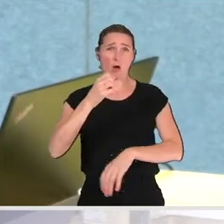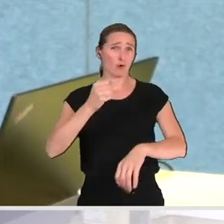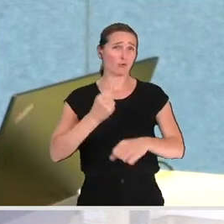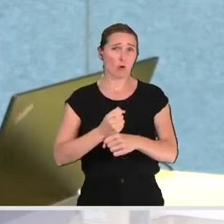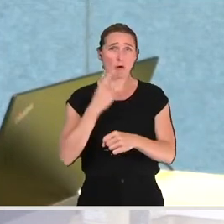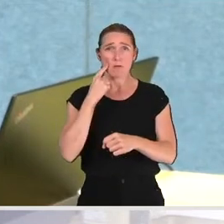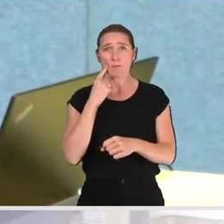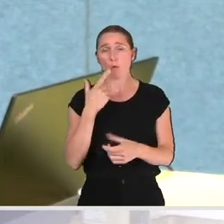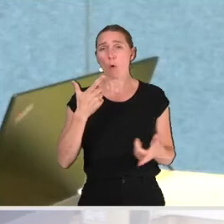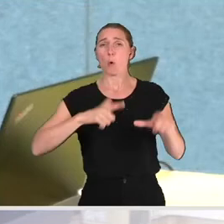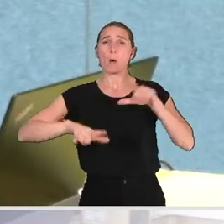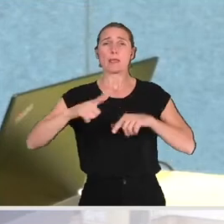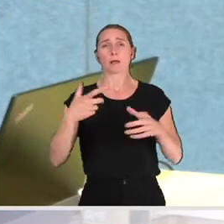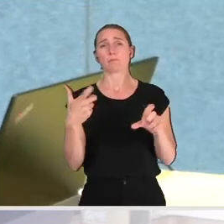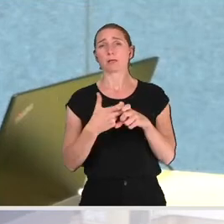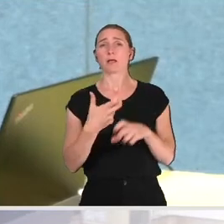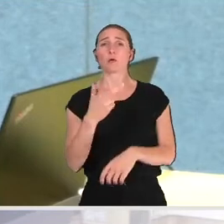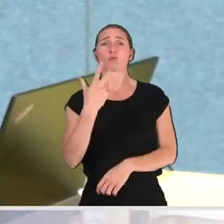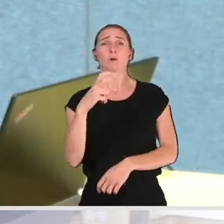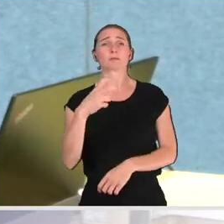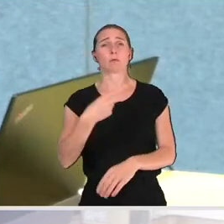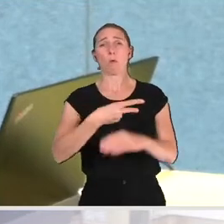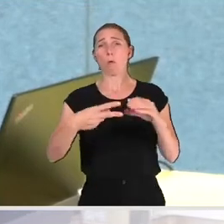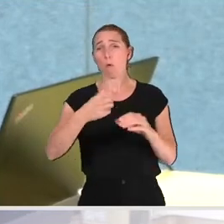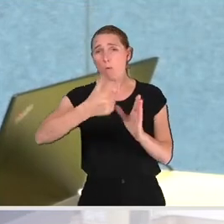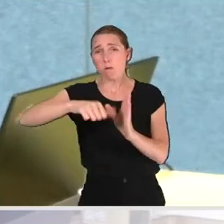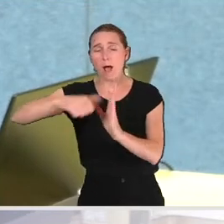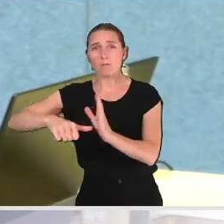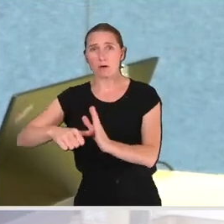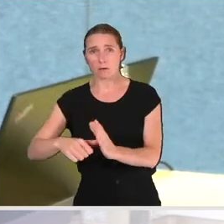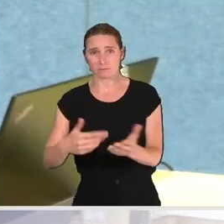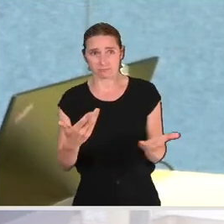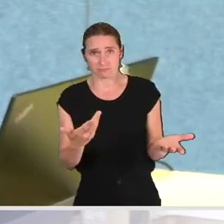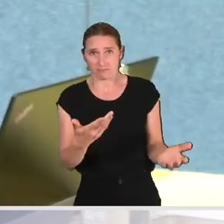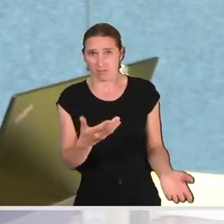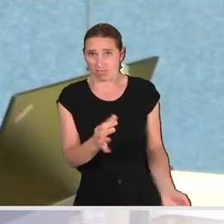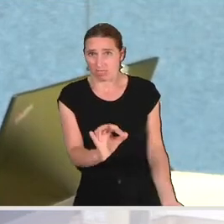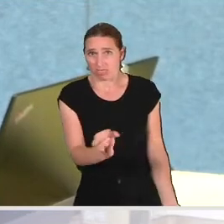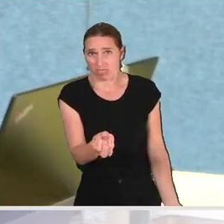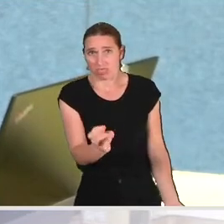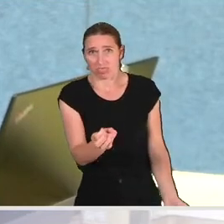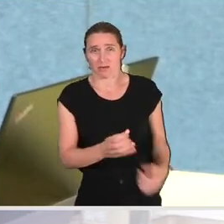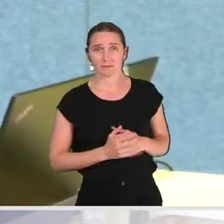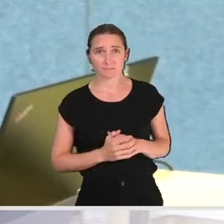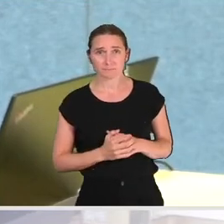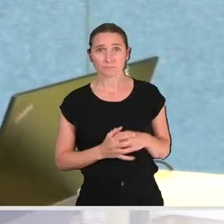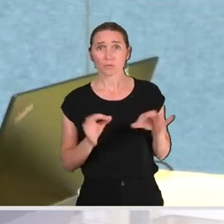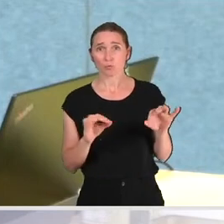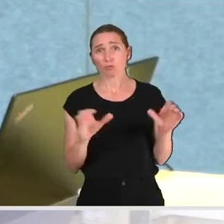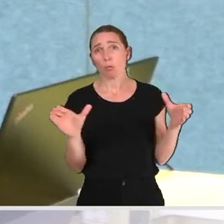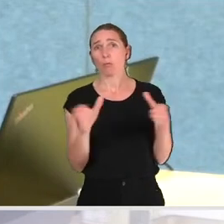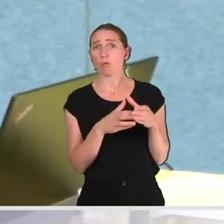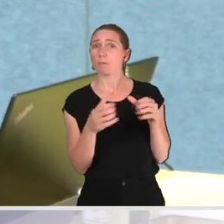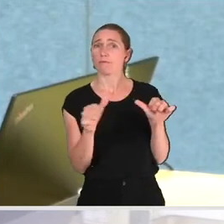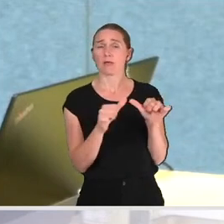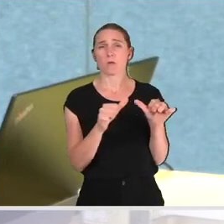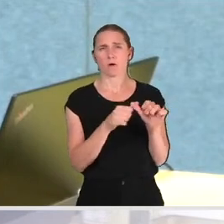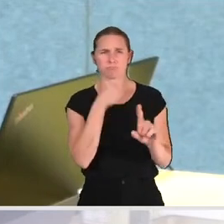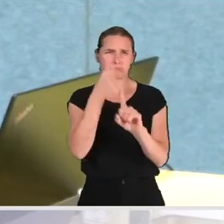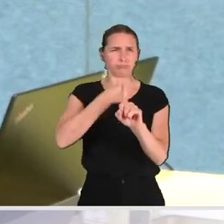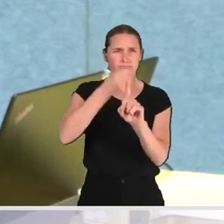espace d'organisation politique pour des collectifs qui luttent contre la marche en avant capitaliste et autoritaire du